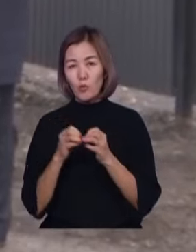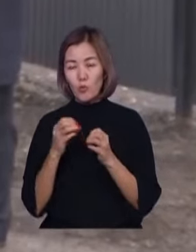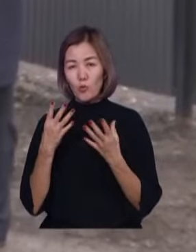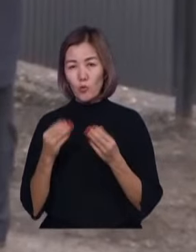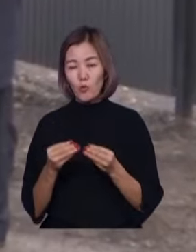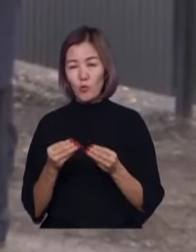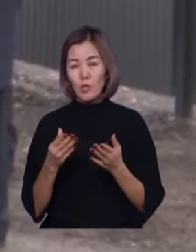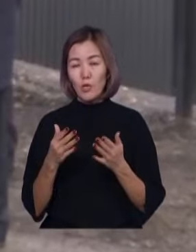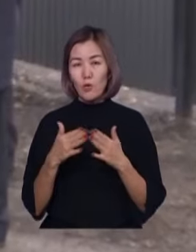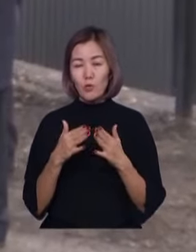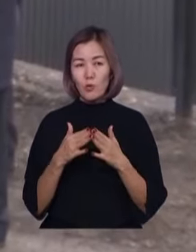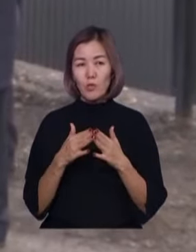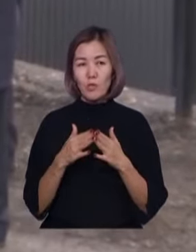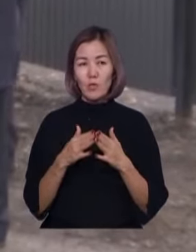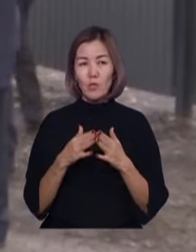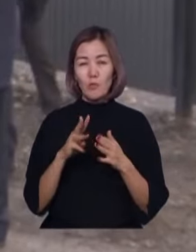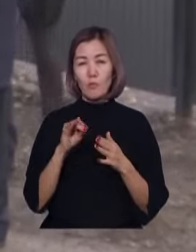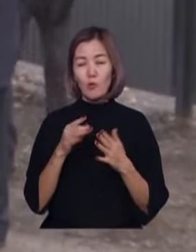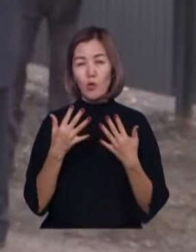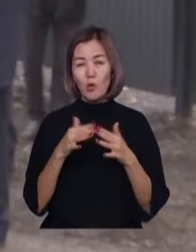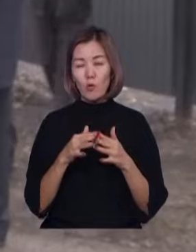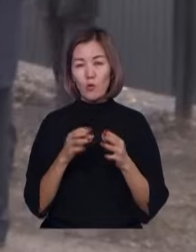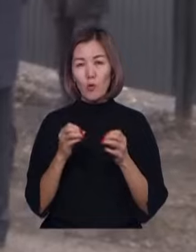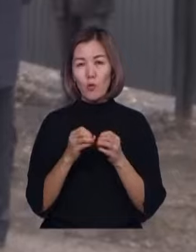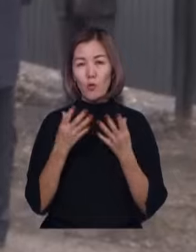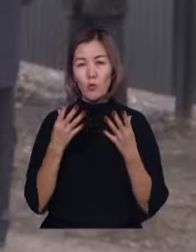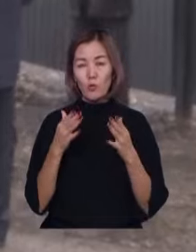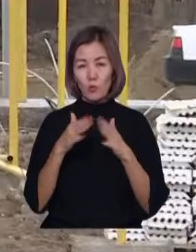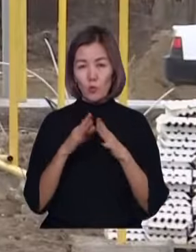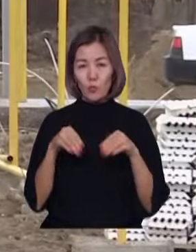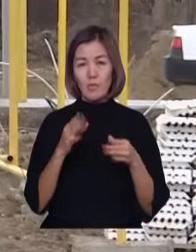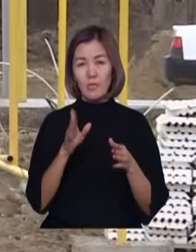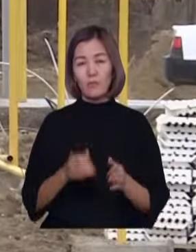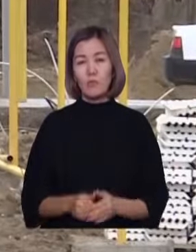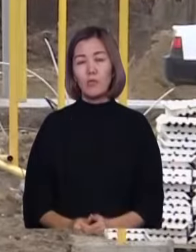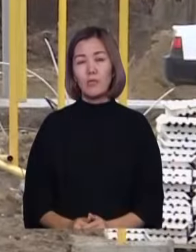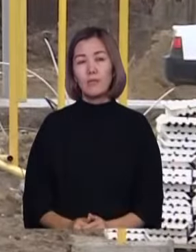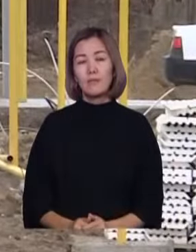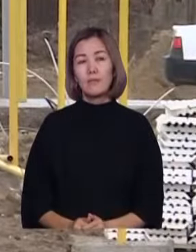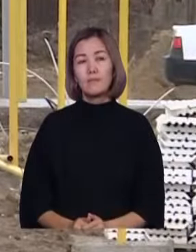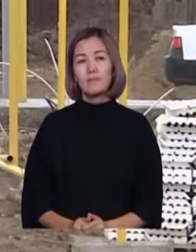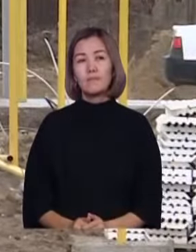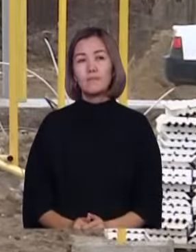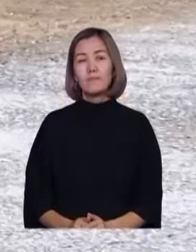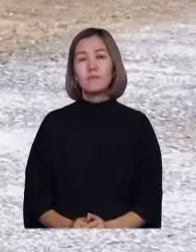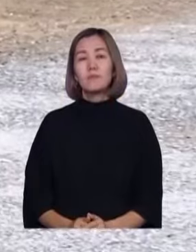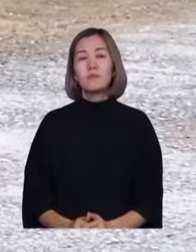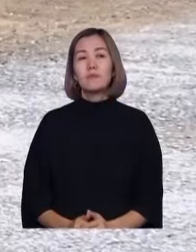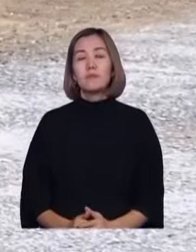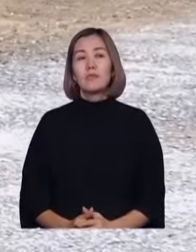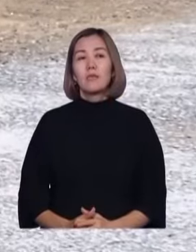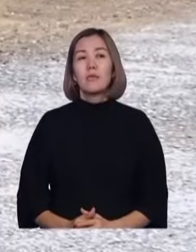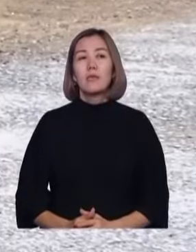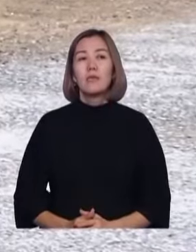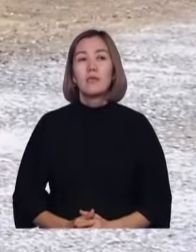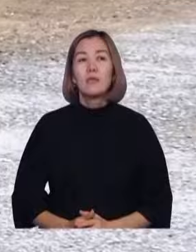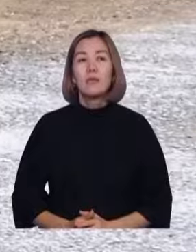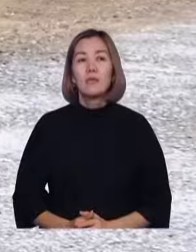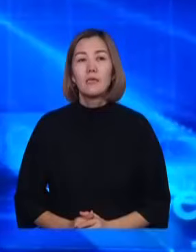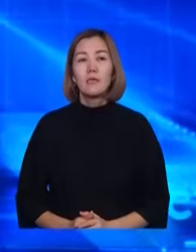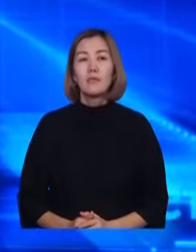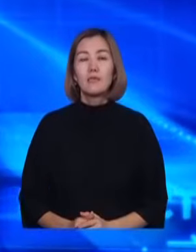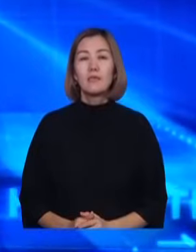және Мұқыр ауылында 10 үй тұрғын үй осы жылдың соңына дейін берілетін болады. Елдана Серікбайқызы, Жеңіс Әбдірешев, Жетісу арнасы, Көксу ауданынан.